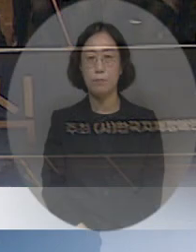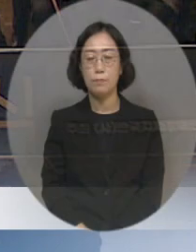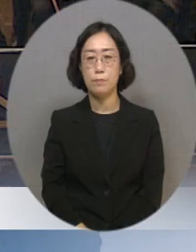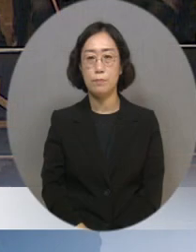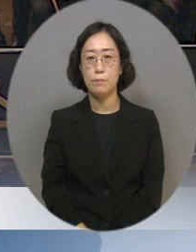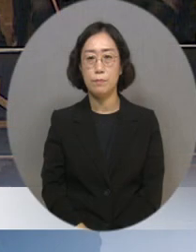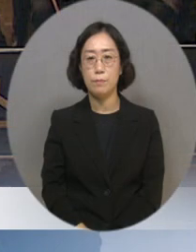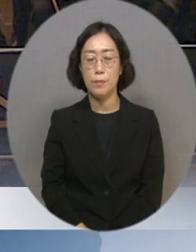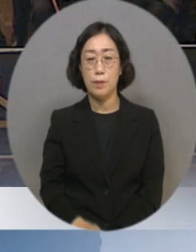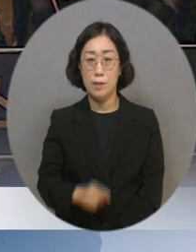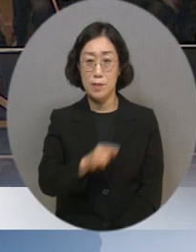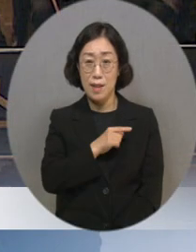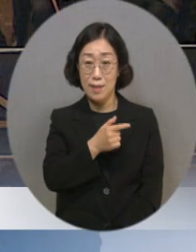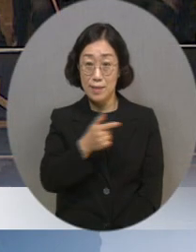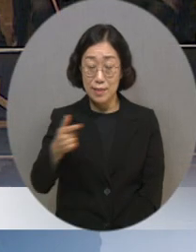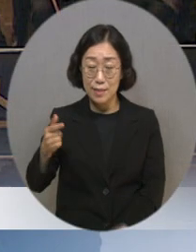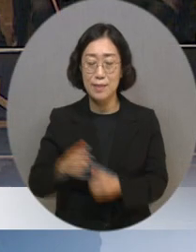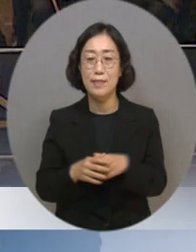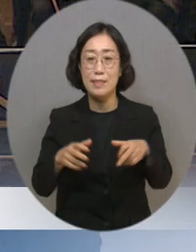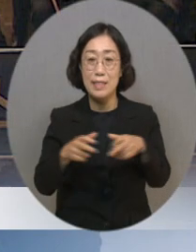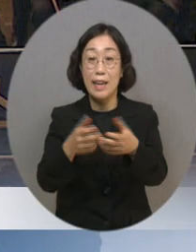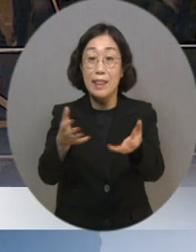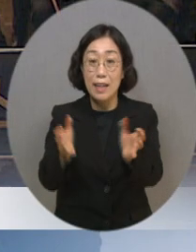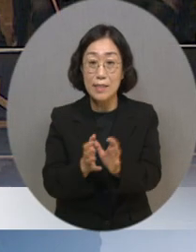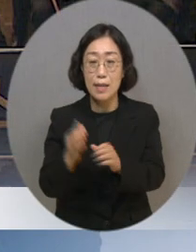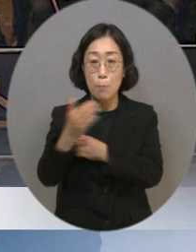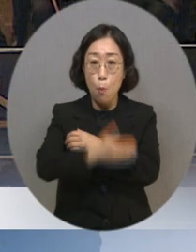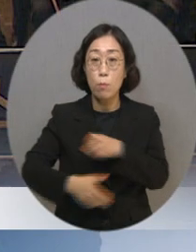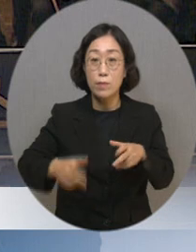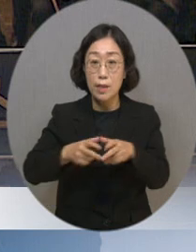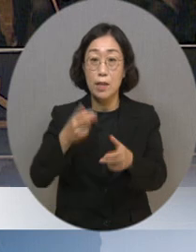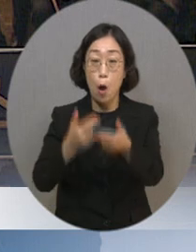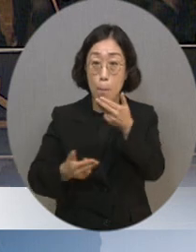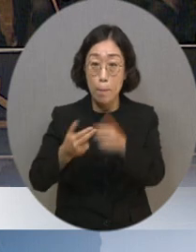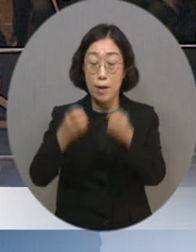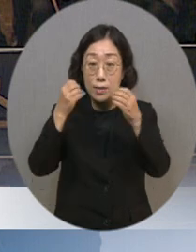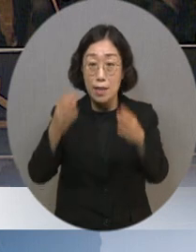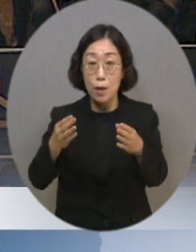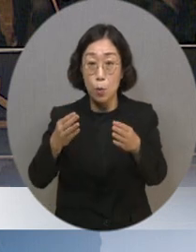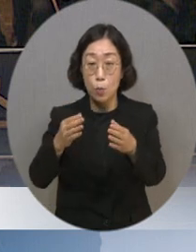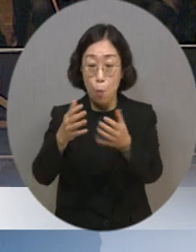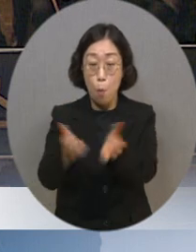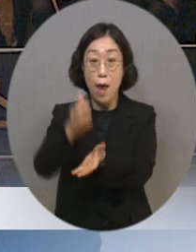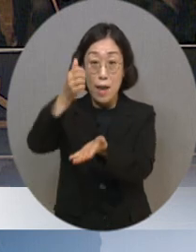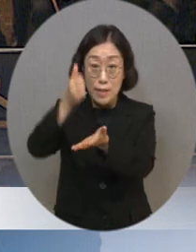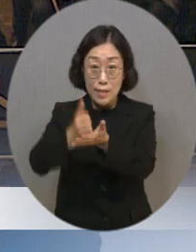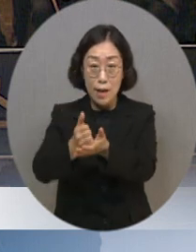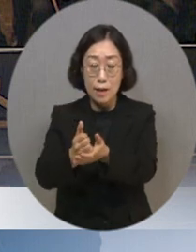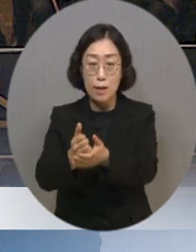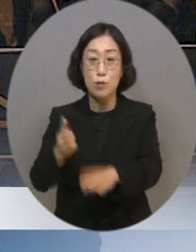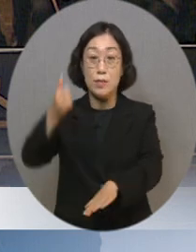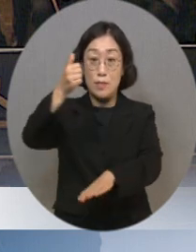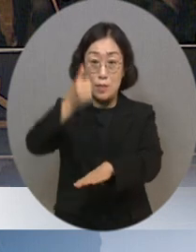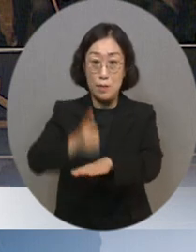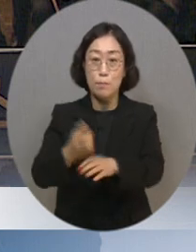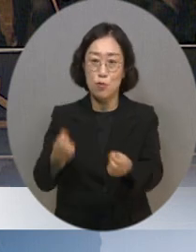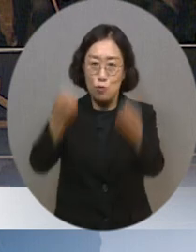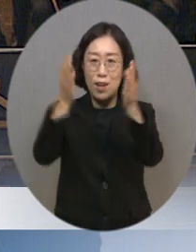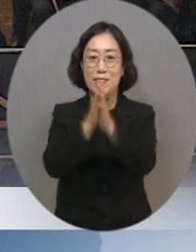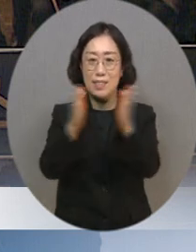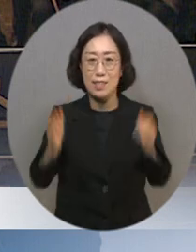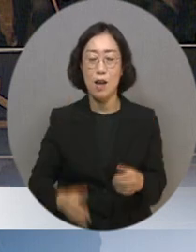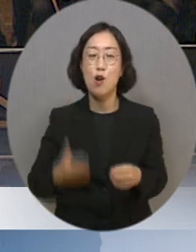국내 최대 장애인 단체인 한국지체장애인협회 신임 회장 취임식이 열렸습니다. 제9대